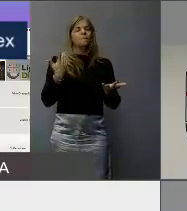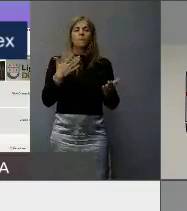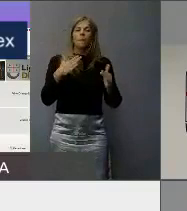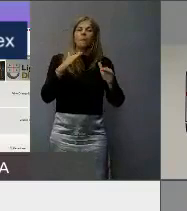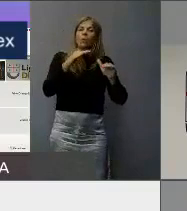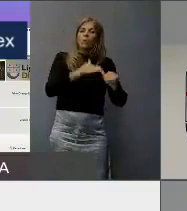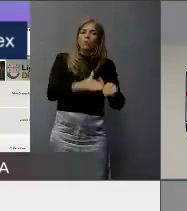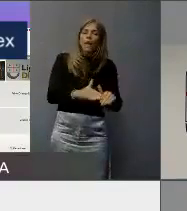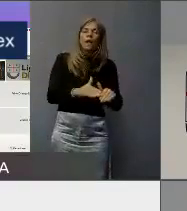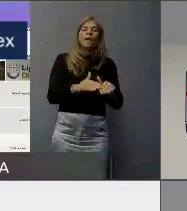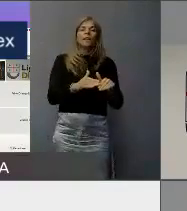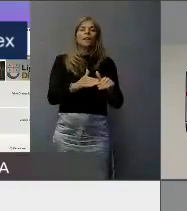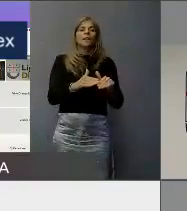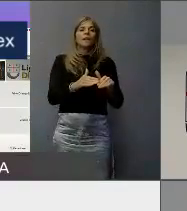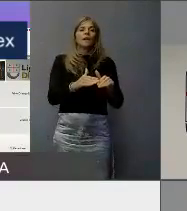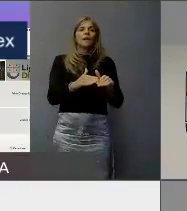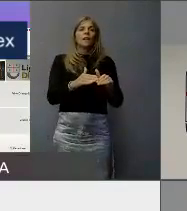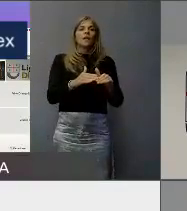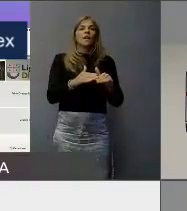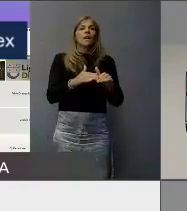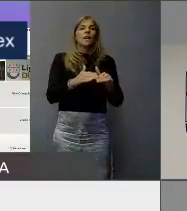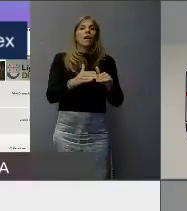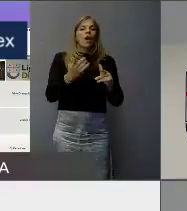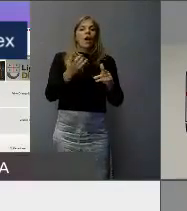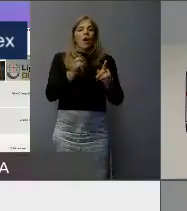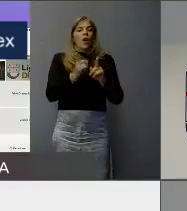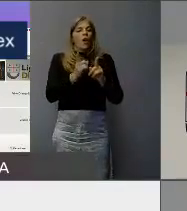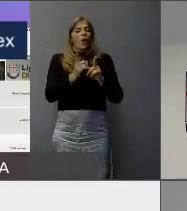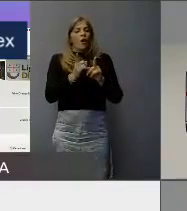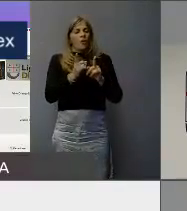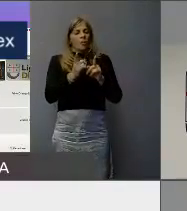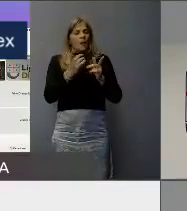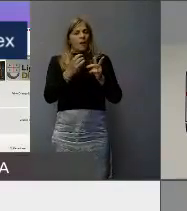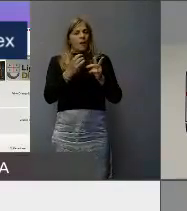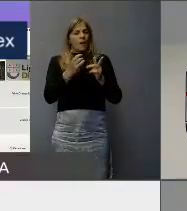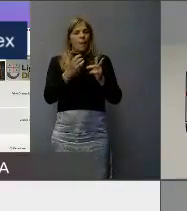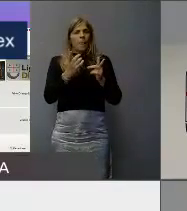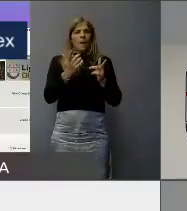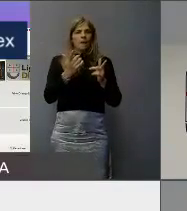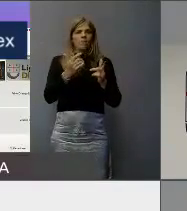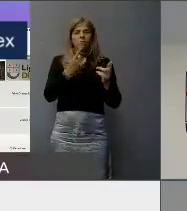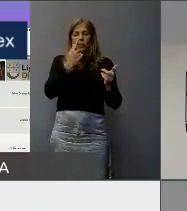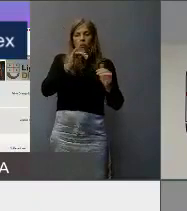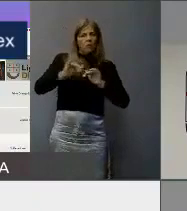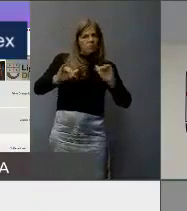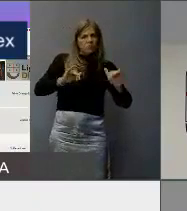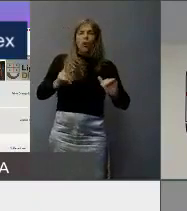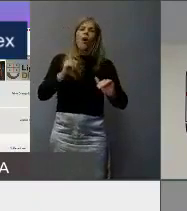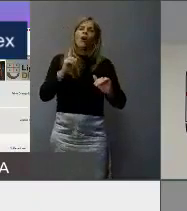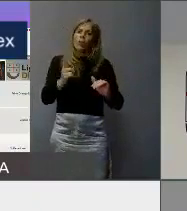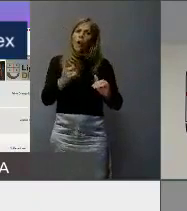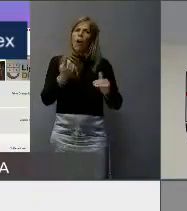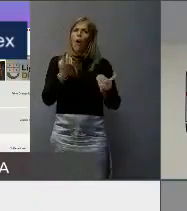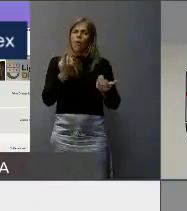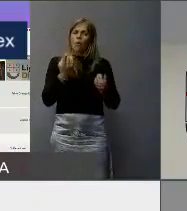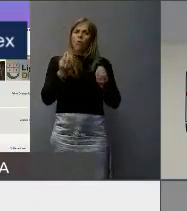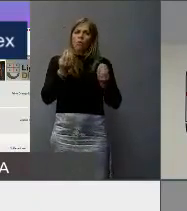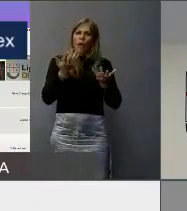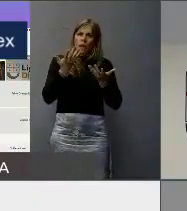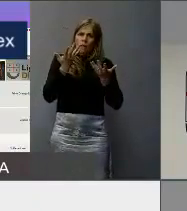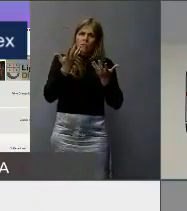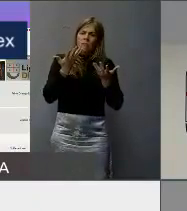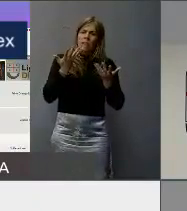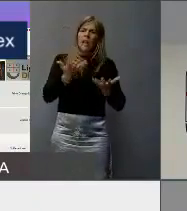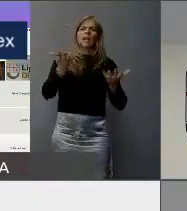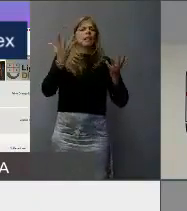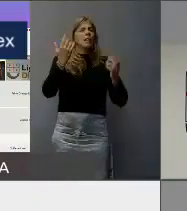alla processione di un singolo consigliere ma è un neve ce è una grande opera una più grande operazione che